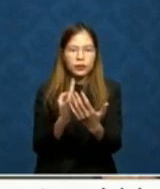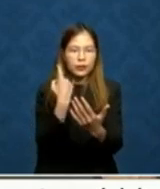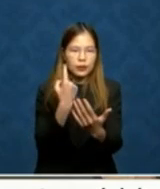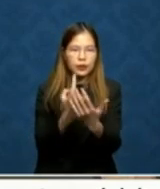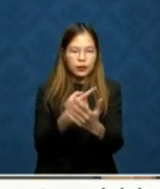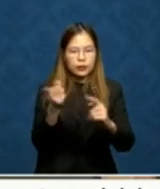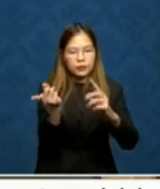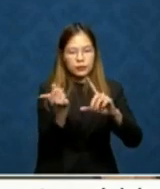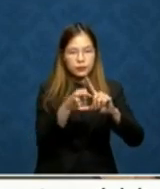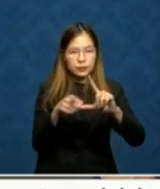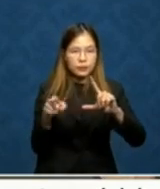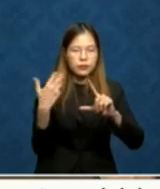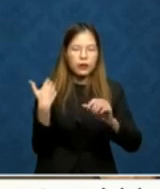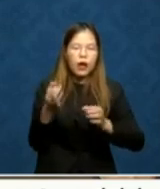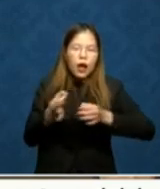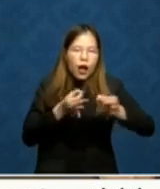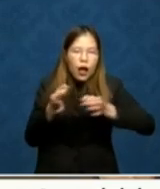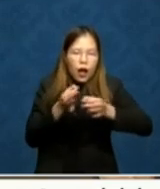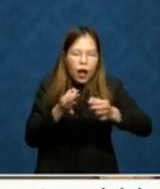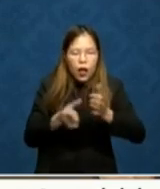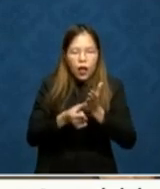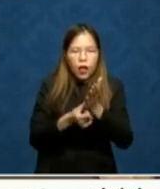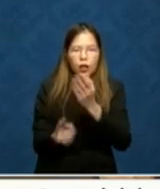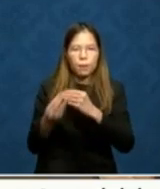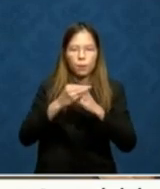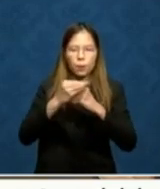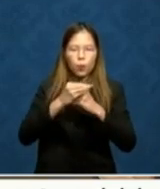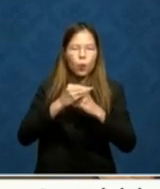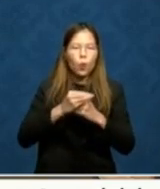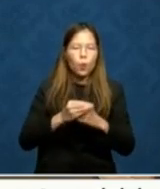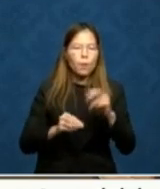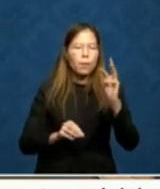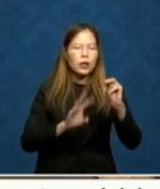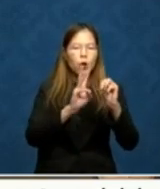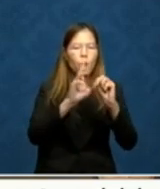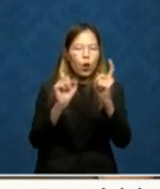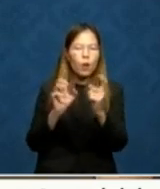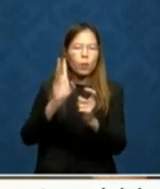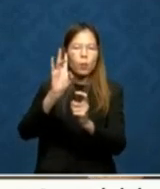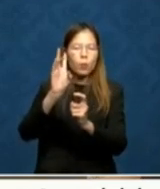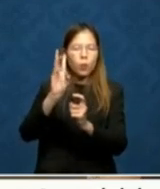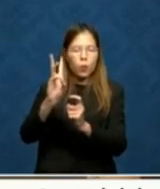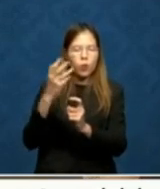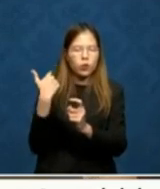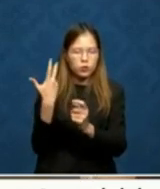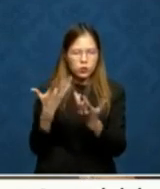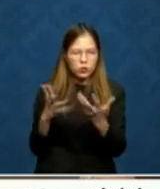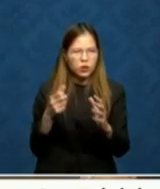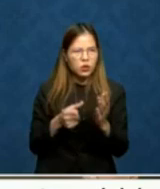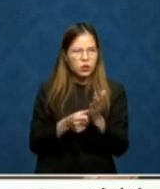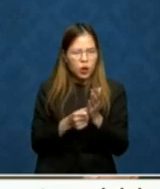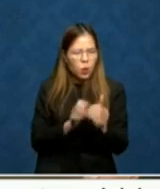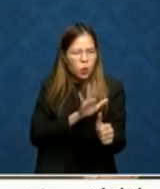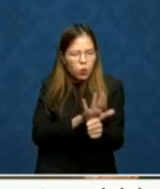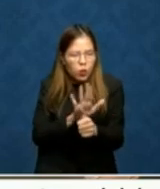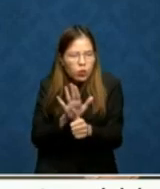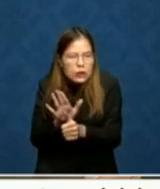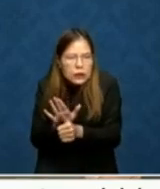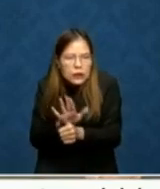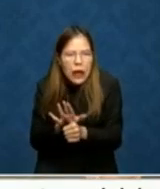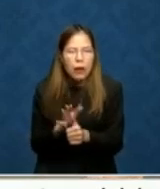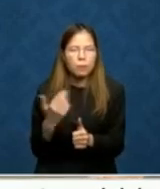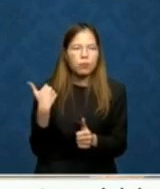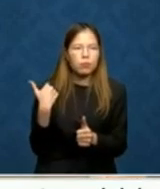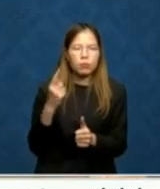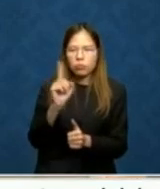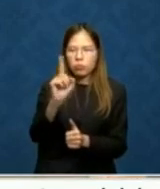ะดิฉันจะขออภิปรายในส่วนของการแก้ไขเพิ่มเติมในมาตรา6วงเล็บ1นะคะนั่นก็คือการกระทําคุกคามทางเพศโดยการเฝ้าติดตามค่ะ